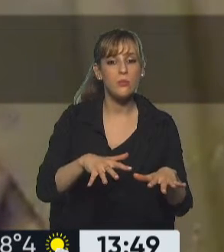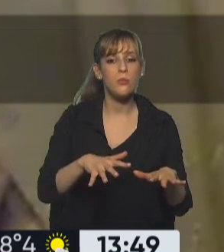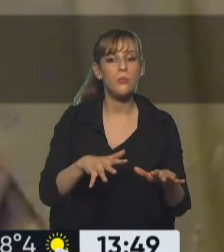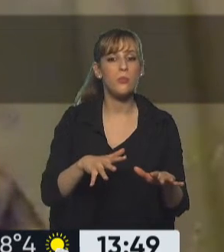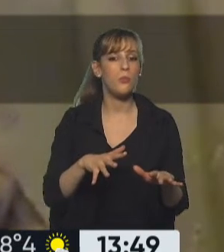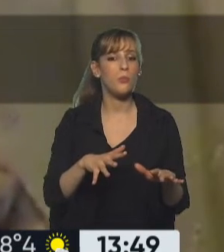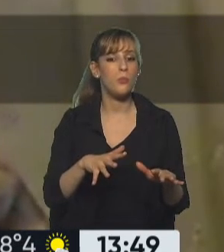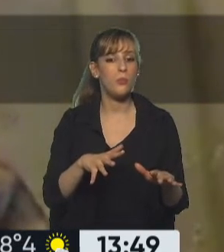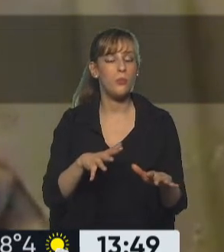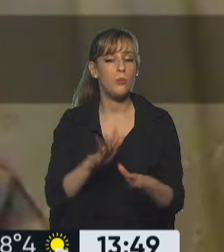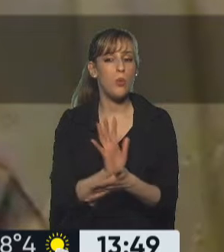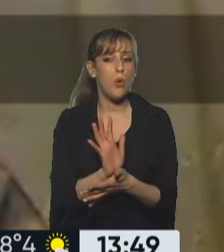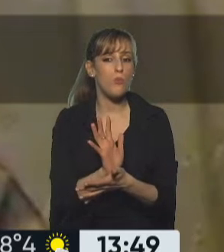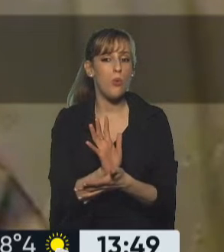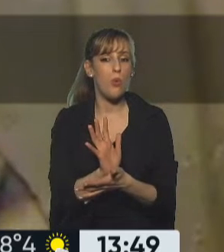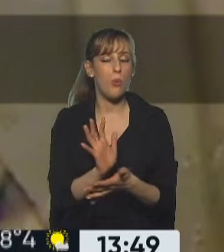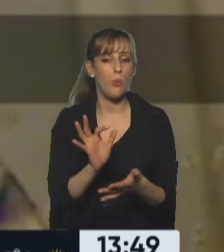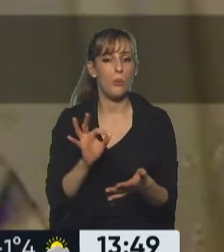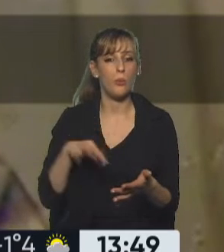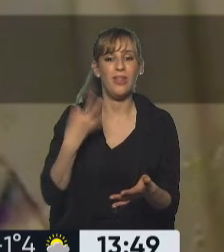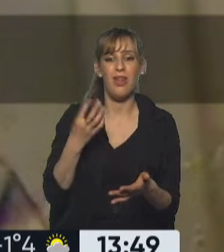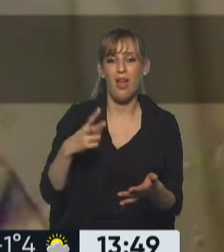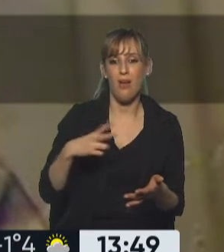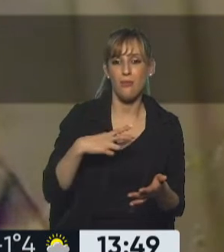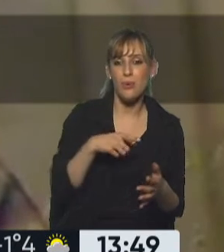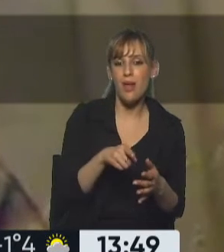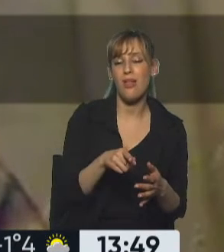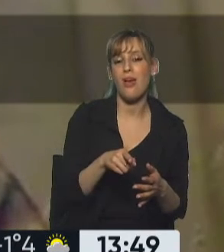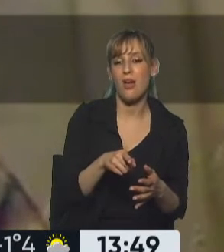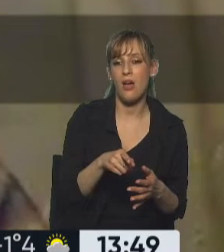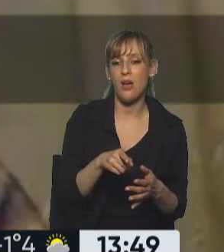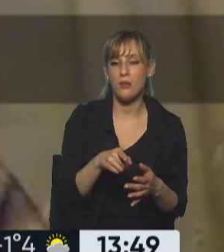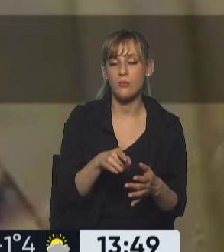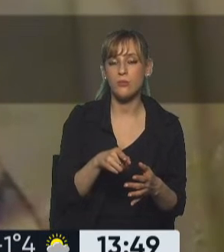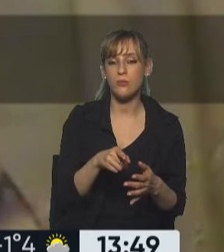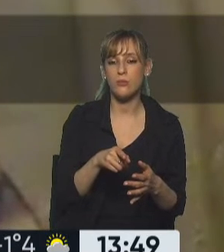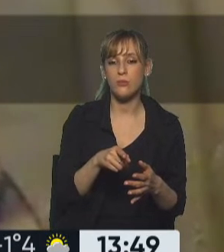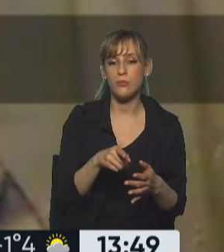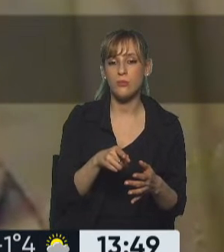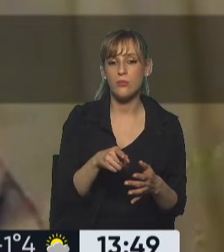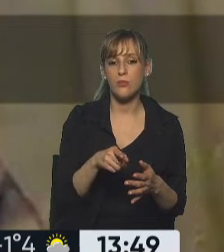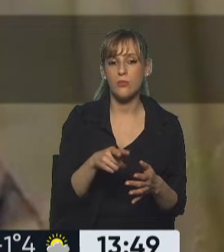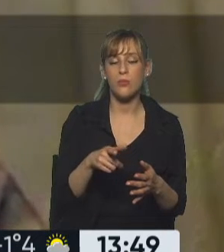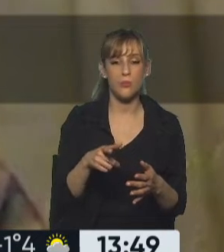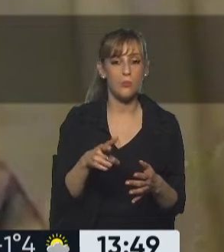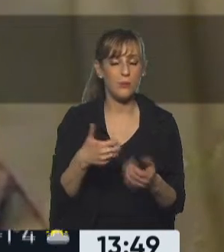الشخصية وخصوصياتهم من خلال إرغامهم على فتح هواتفهم المحمولة